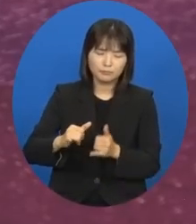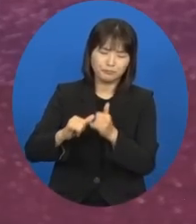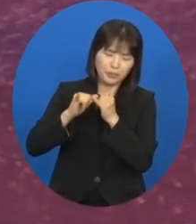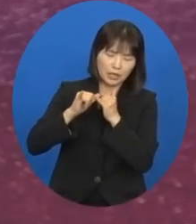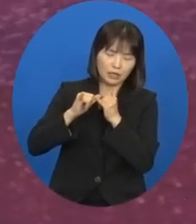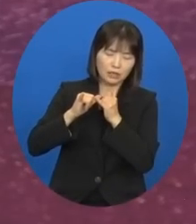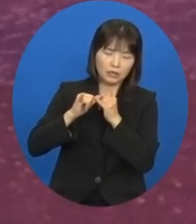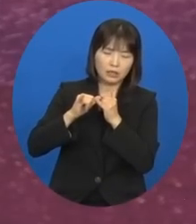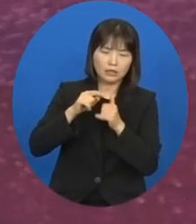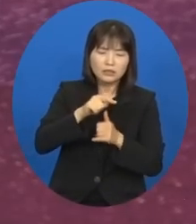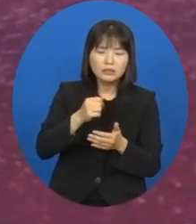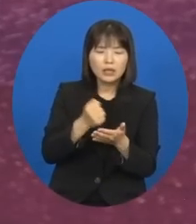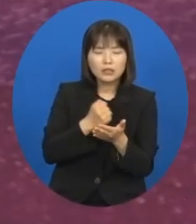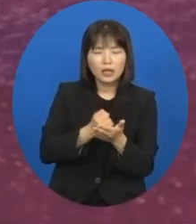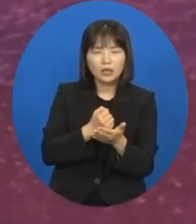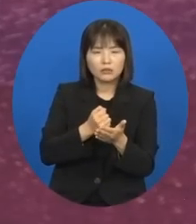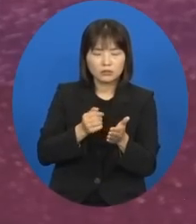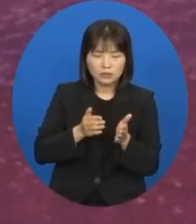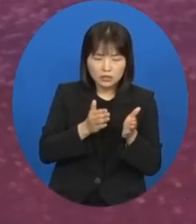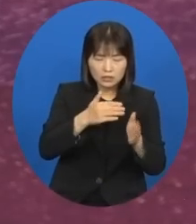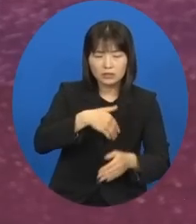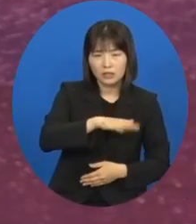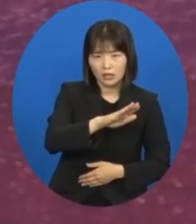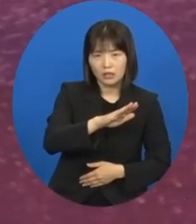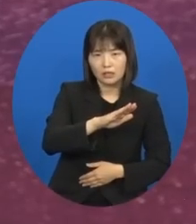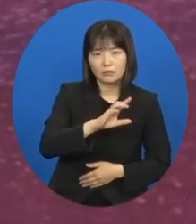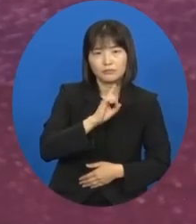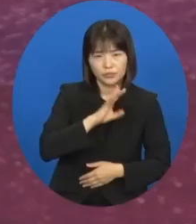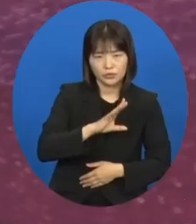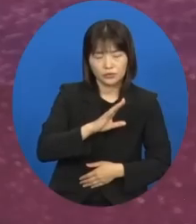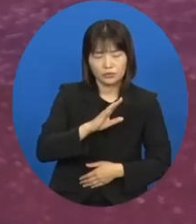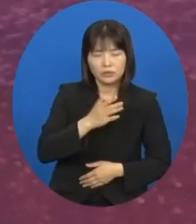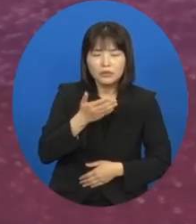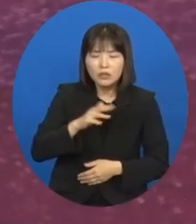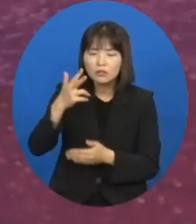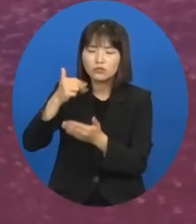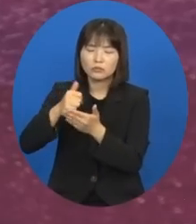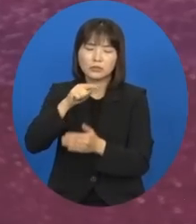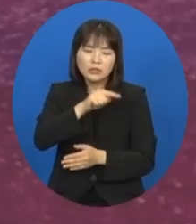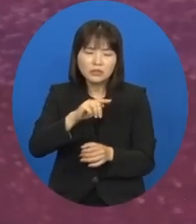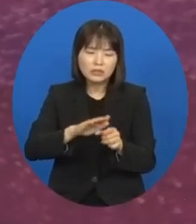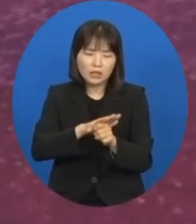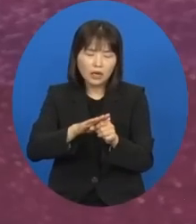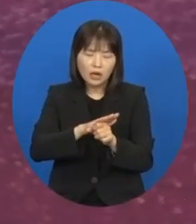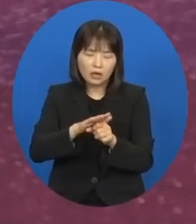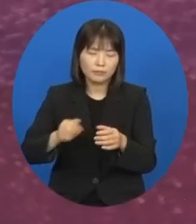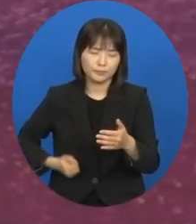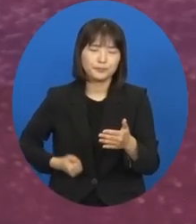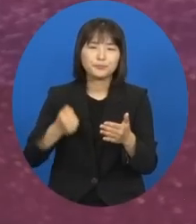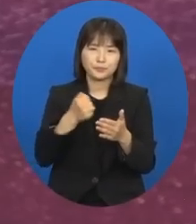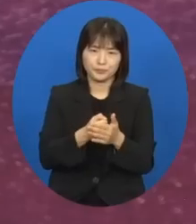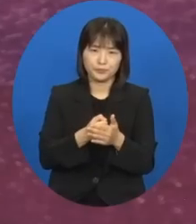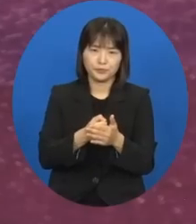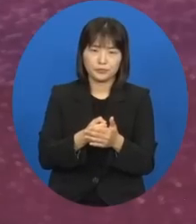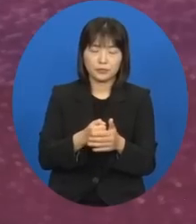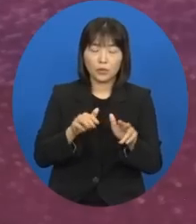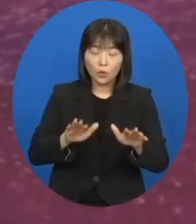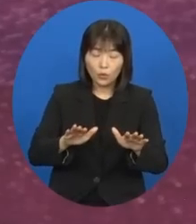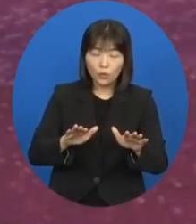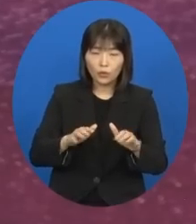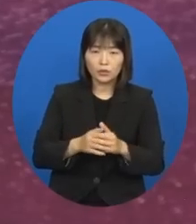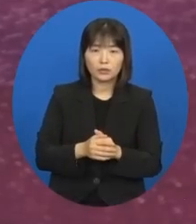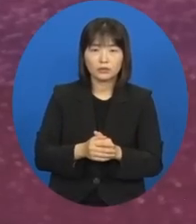안타까운 길로 갔을뿐 주님은 그늘을 사랑하시기로 했었던 것입니다 오늘이 자리에 나의